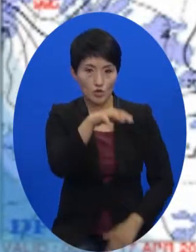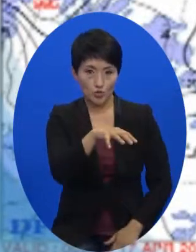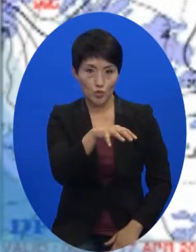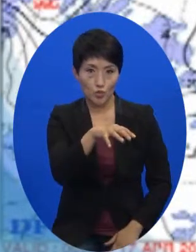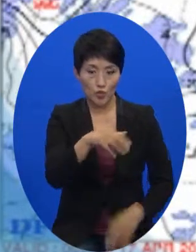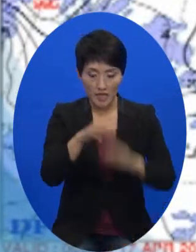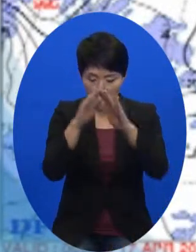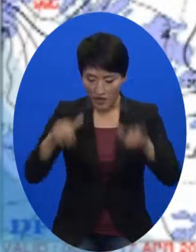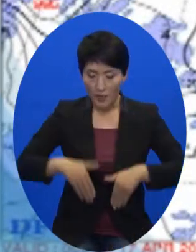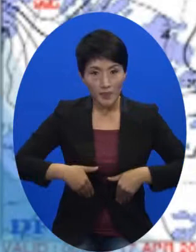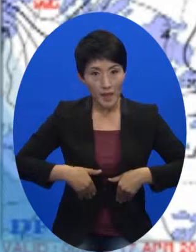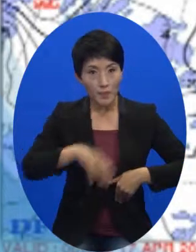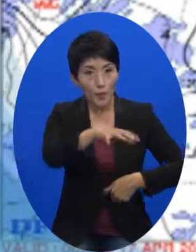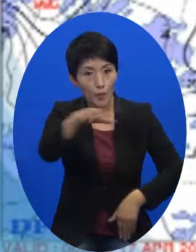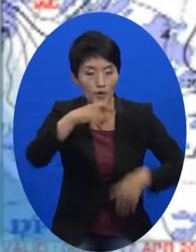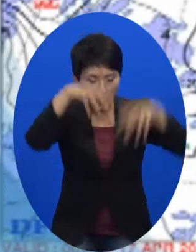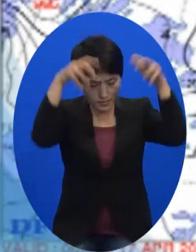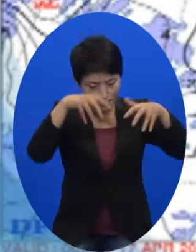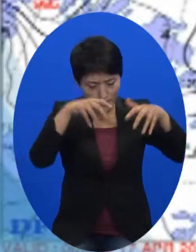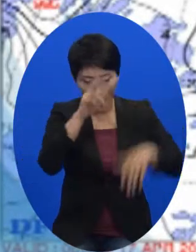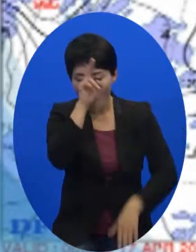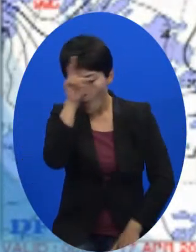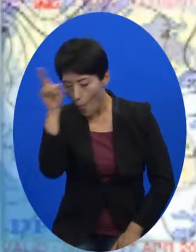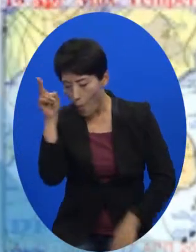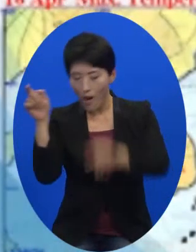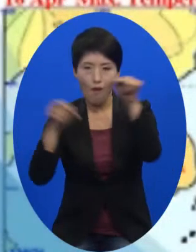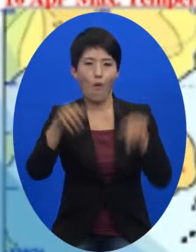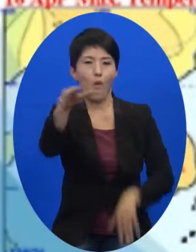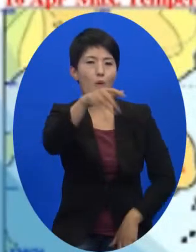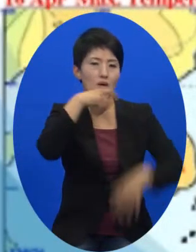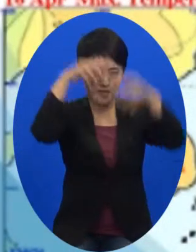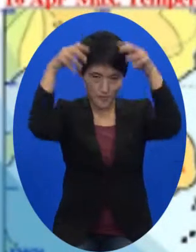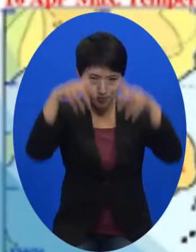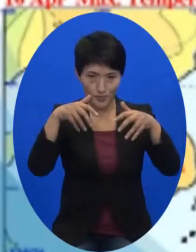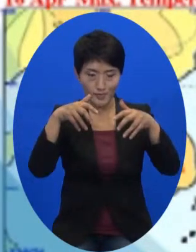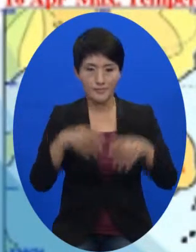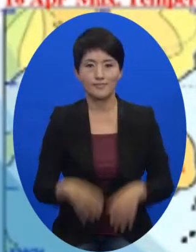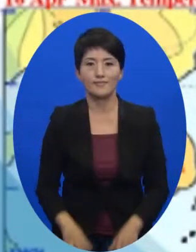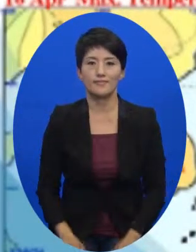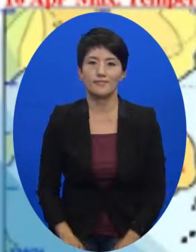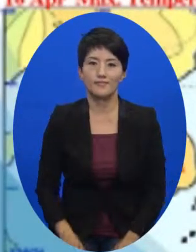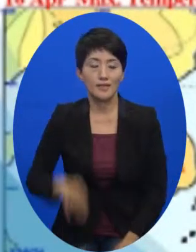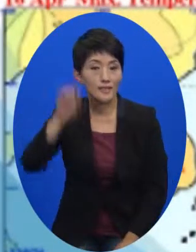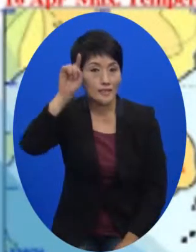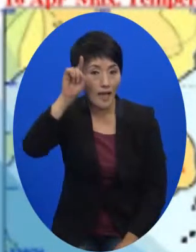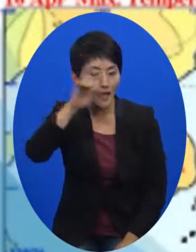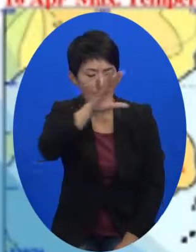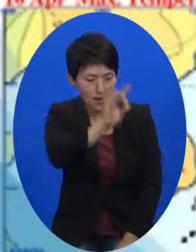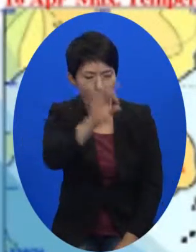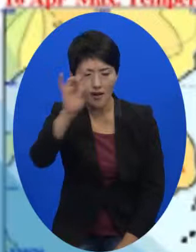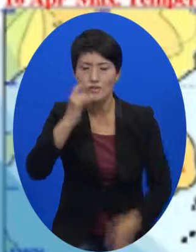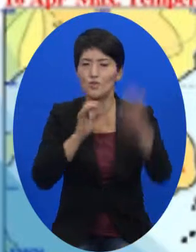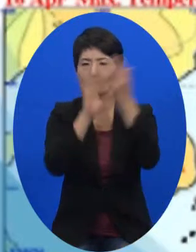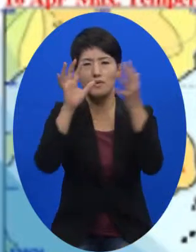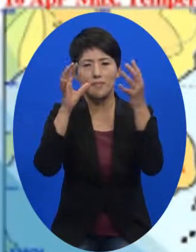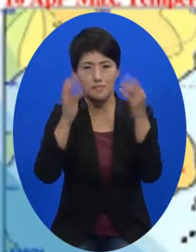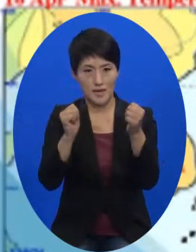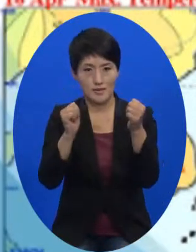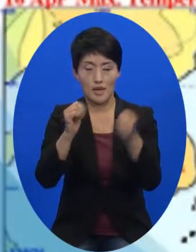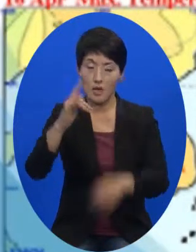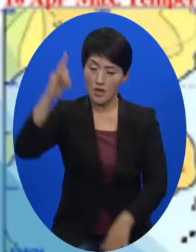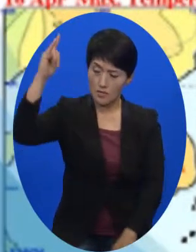해안을 시작으로 오후에는 전국에 비가 오겠습니다. 기온 예상입니다. 내일까지 가끔 구름 많은